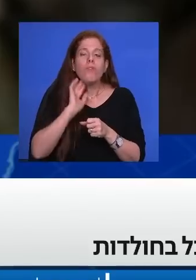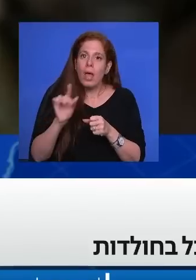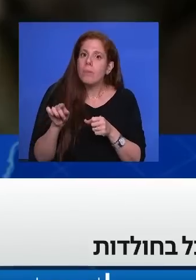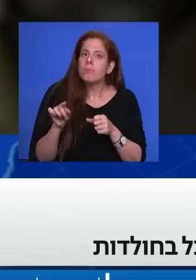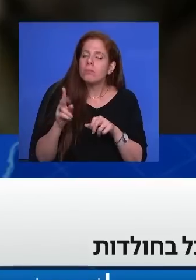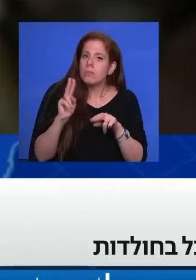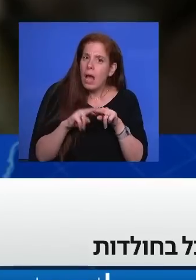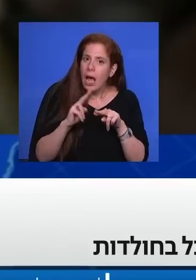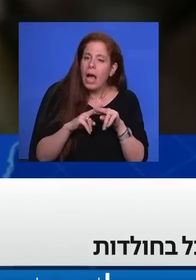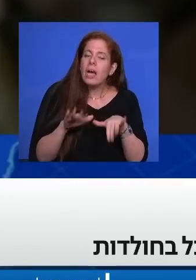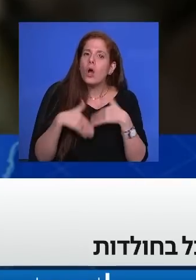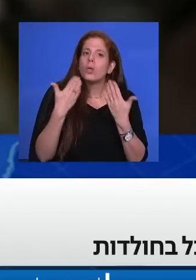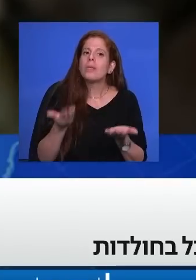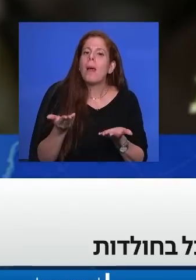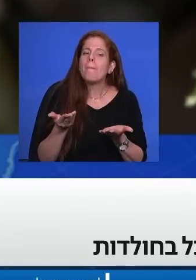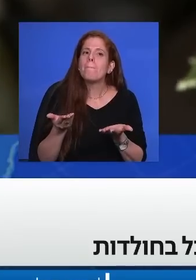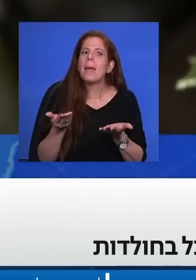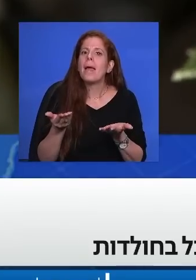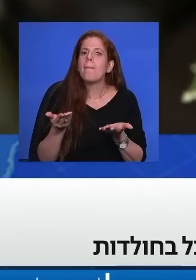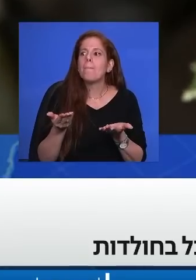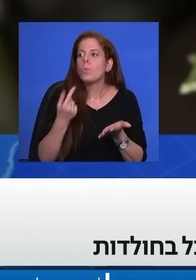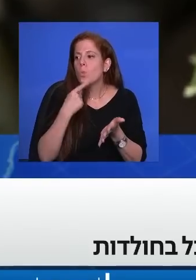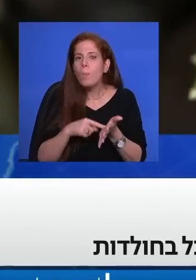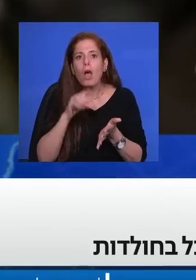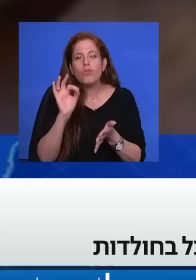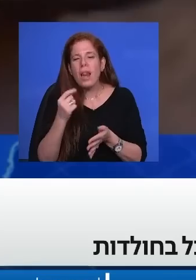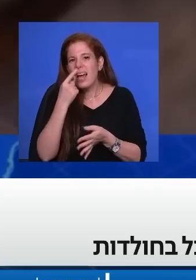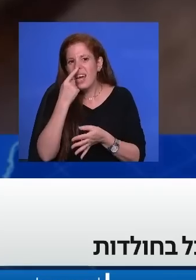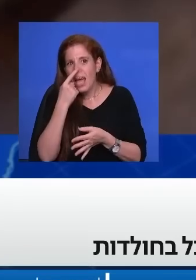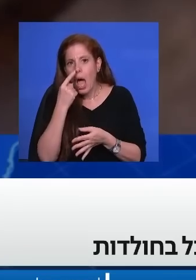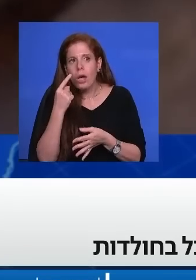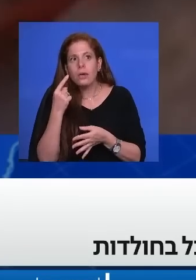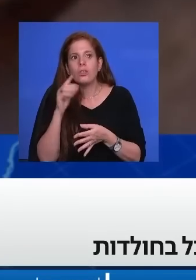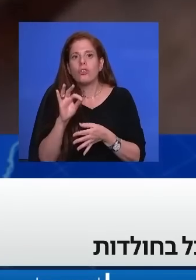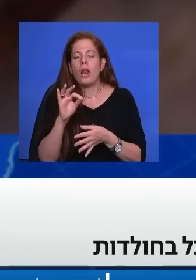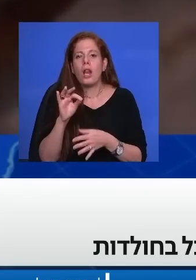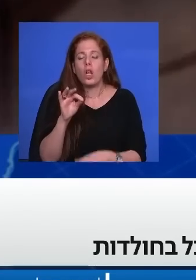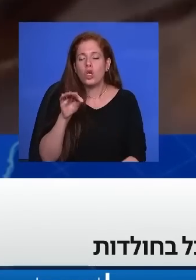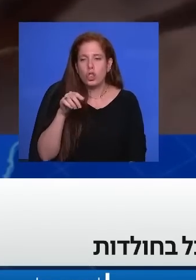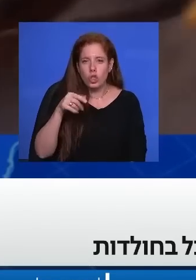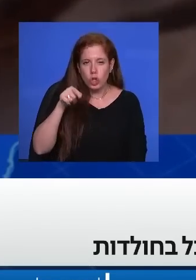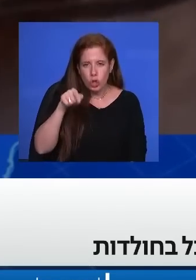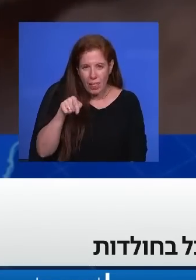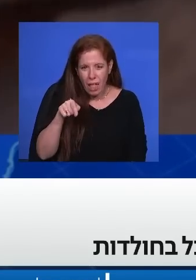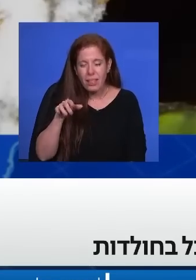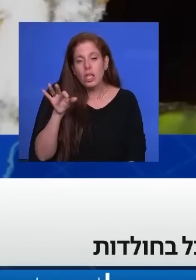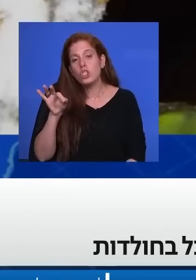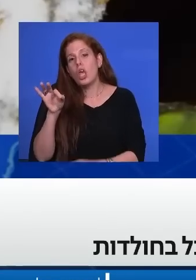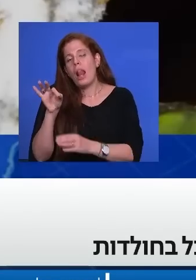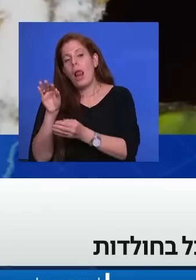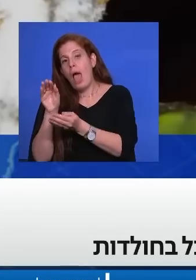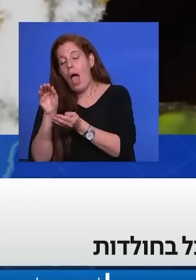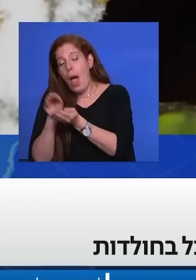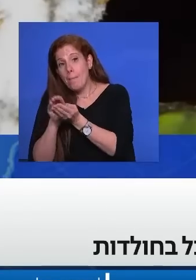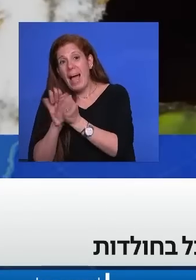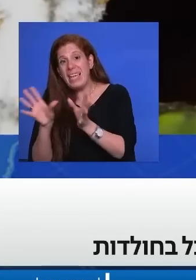ואחרי זה נותנים להם דוגמה של ריח של שתן, של עכבר עם סרטן ועכבר בלי סרטן, ורואים